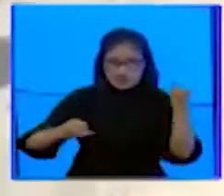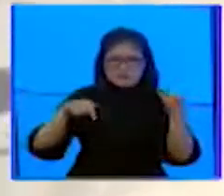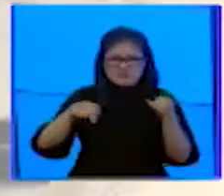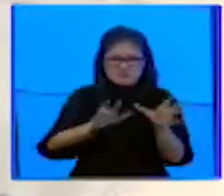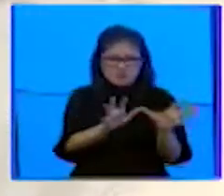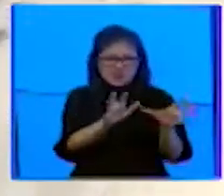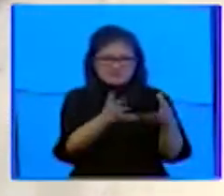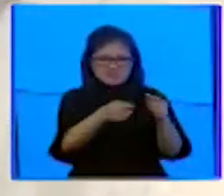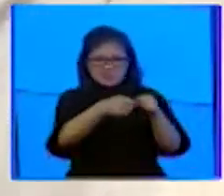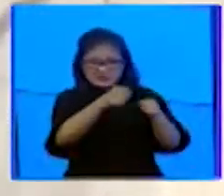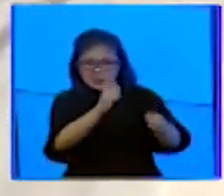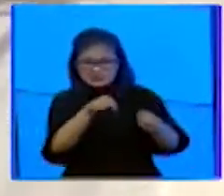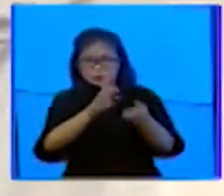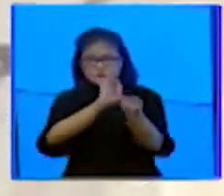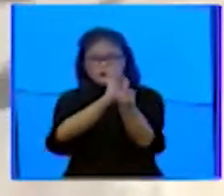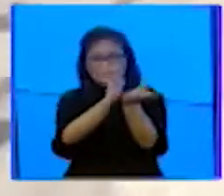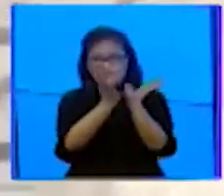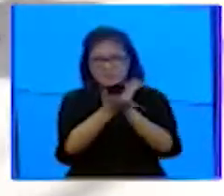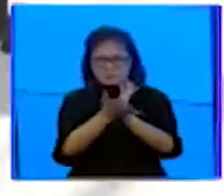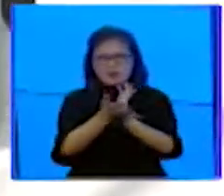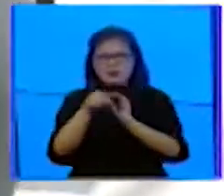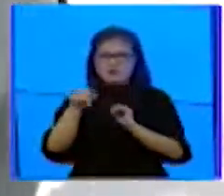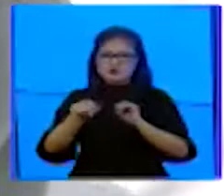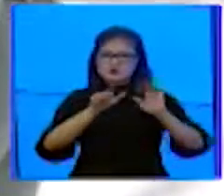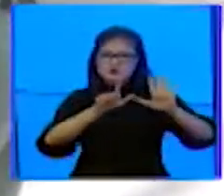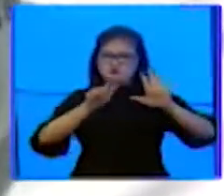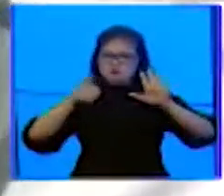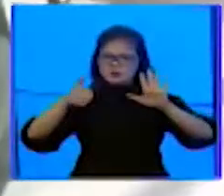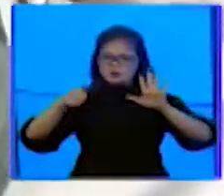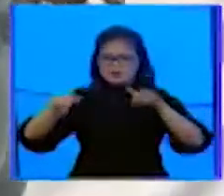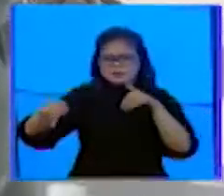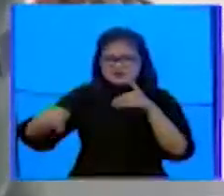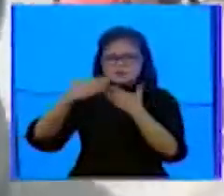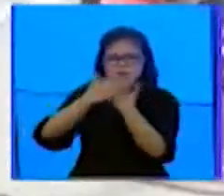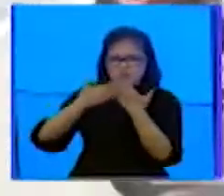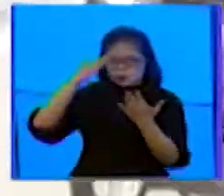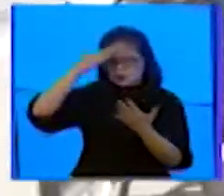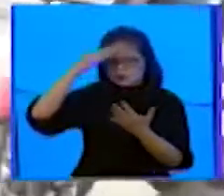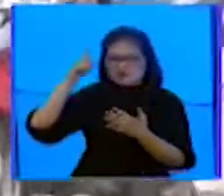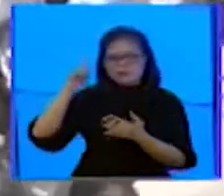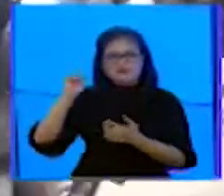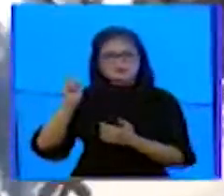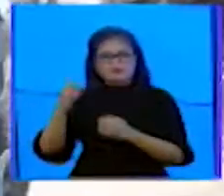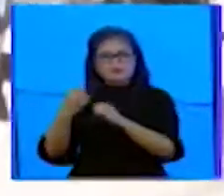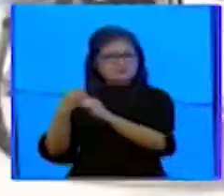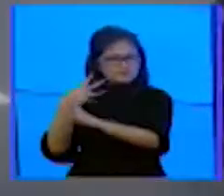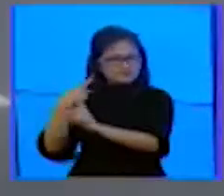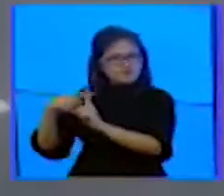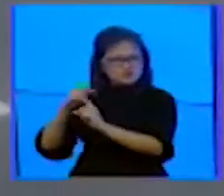Surabaya, ada sebanyak 76 warga Surabaya yang saat ini menjalani perawatan di rumah sakit akibat terpapar